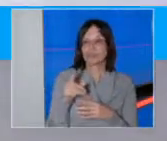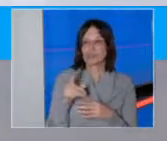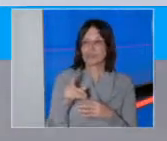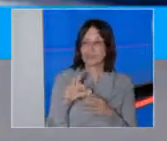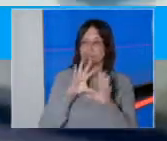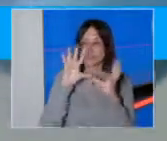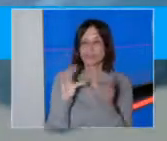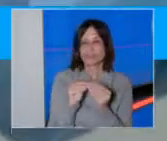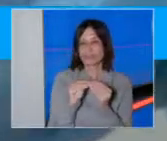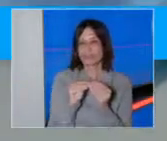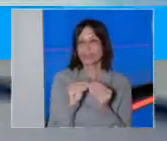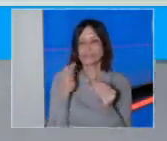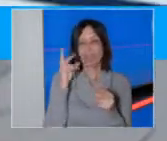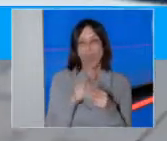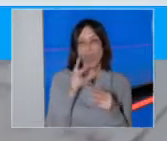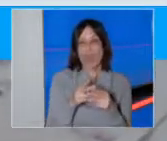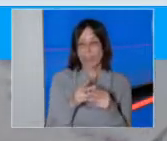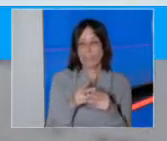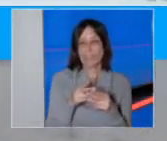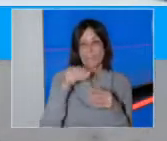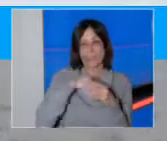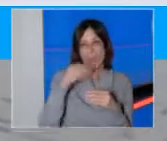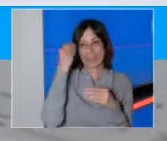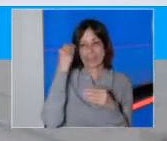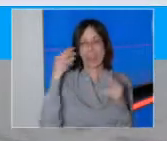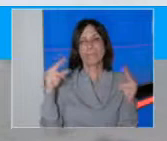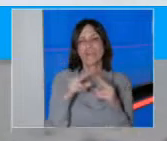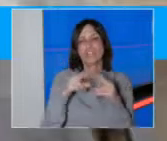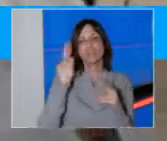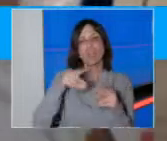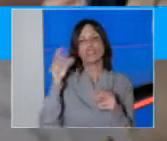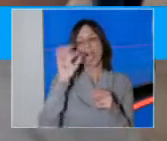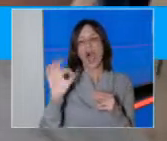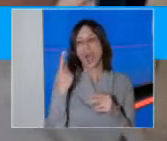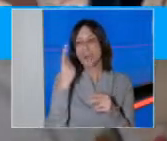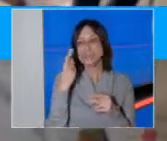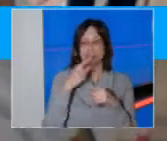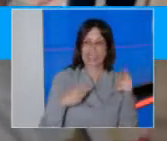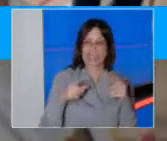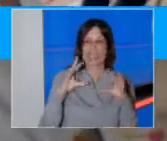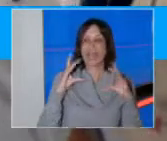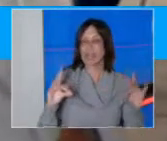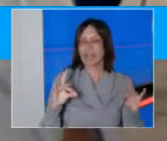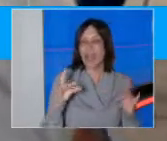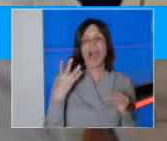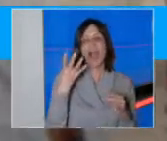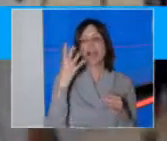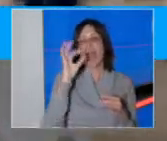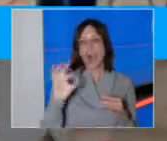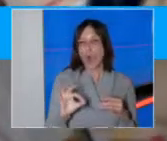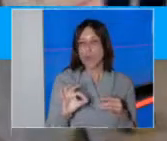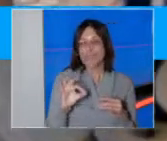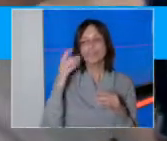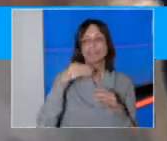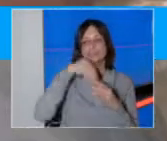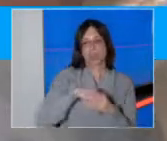כל ההיכרויות שיש בהן חולים מאומתים בבתי הספר, כל המפגשים, יש 1.5% של הדבקה, 4% מכלל ההדבקה של הציבור